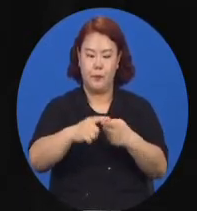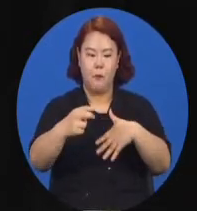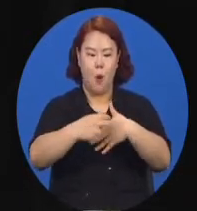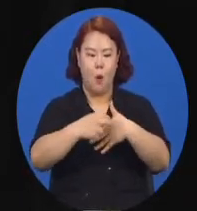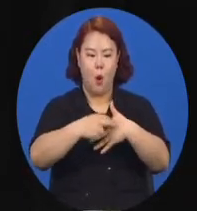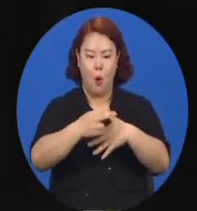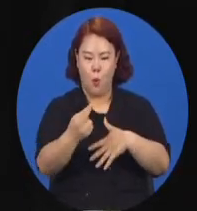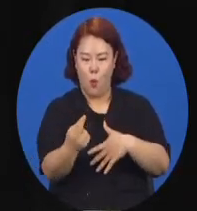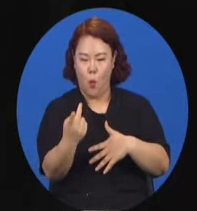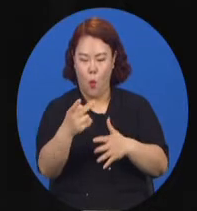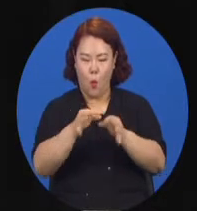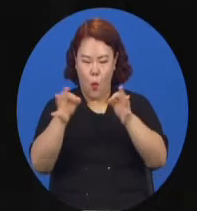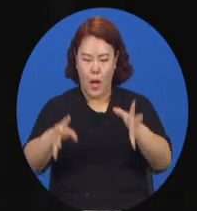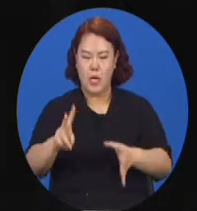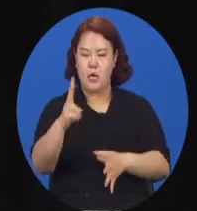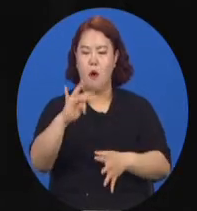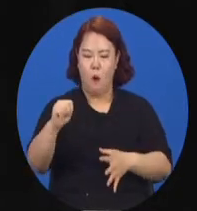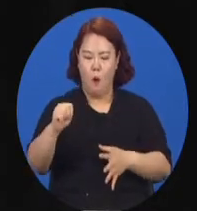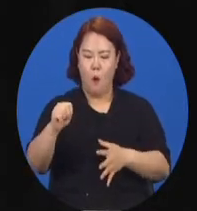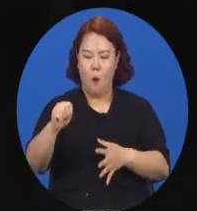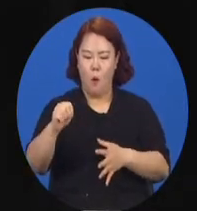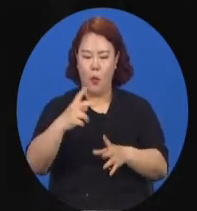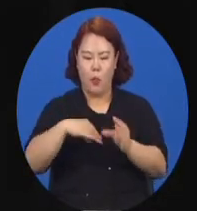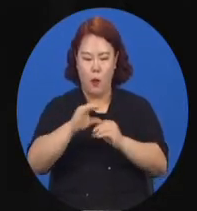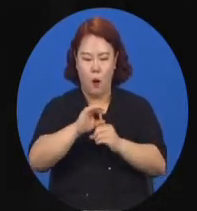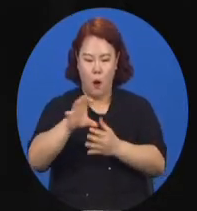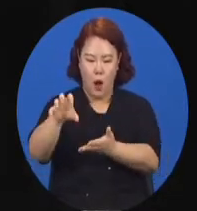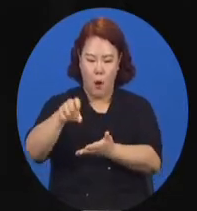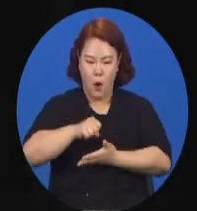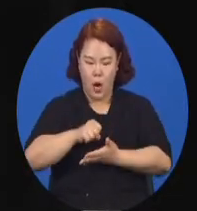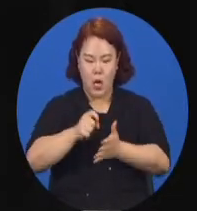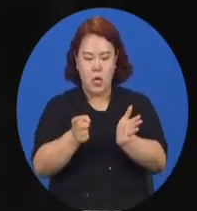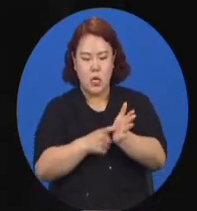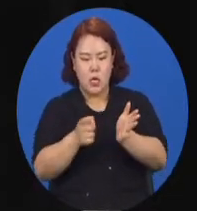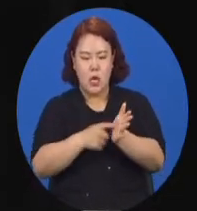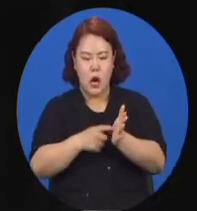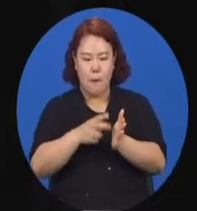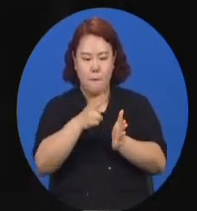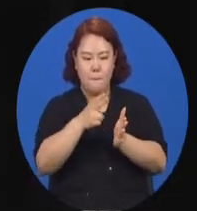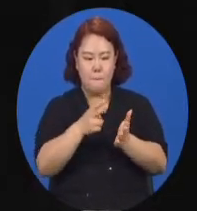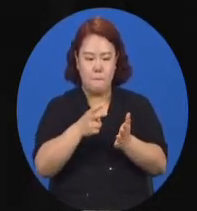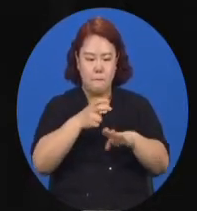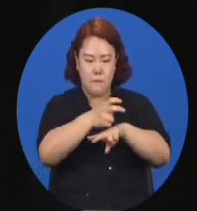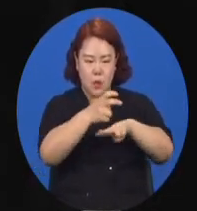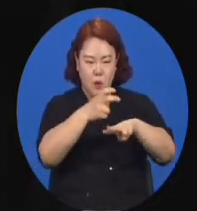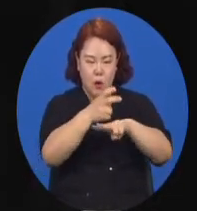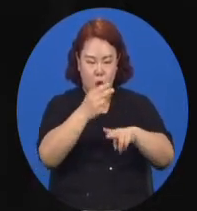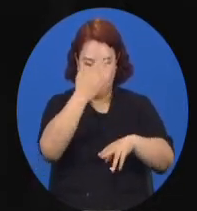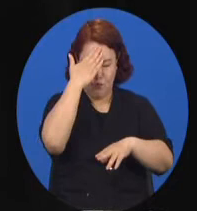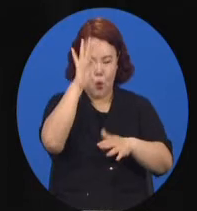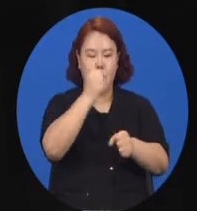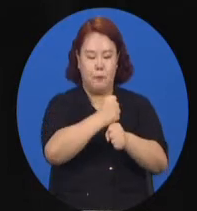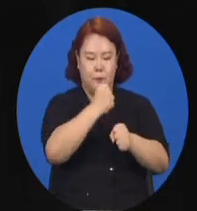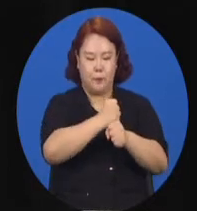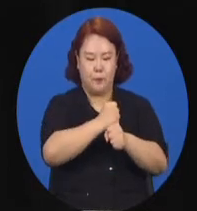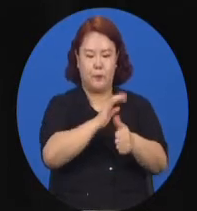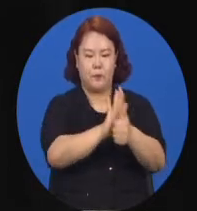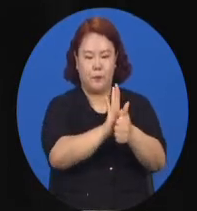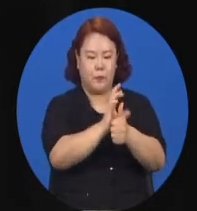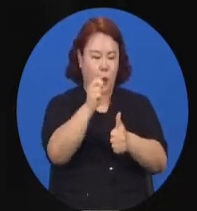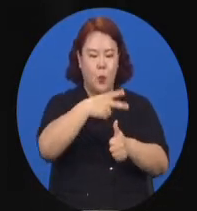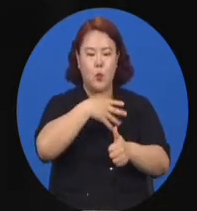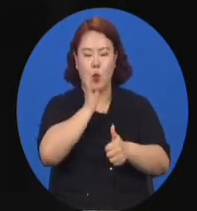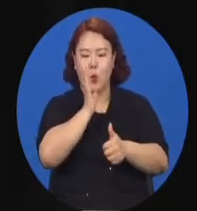동안 2억 원을 추가 확보하여 응급 운송수단을 무료화하겠습니다. 또한 노인